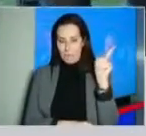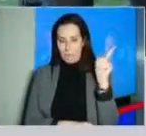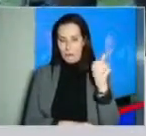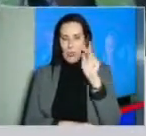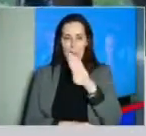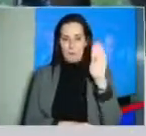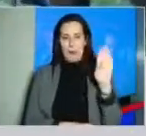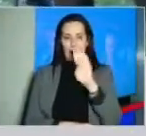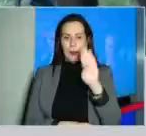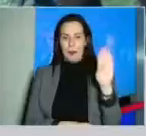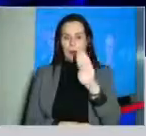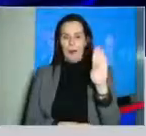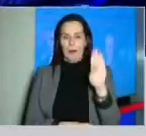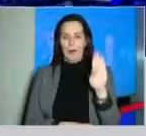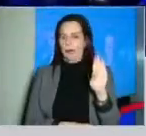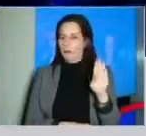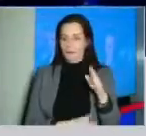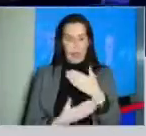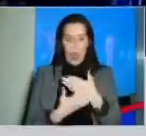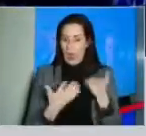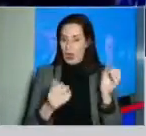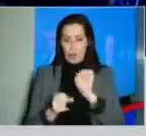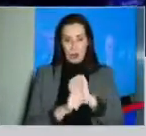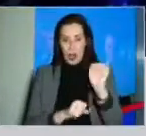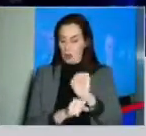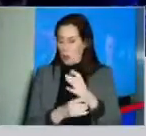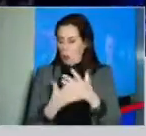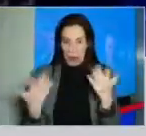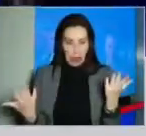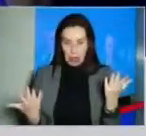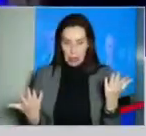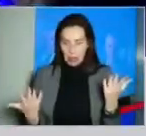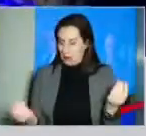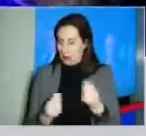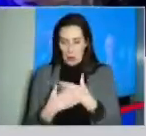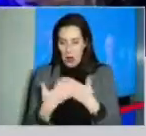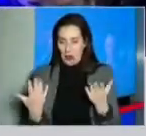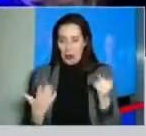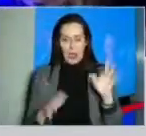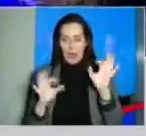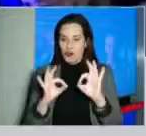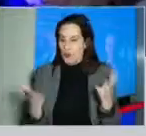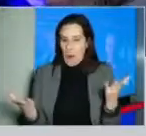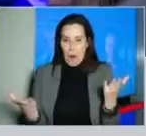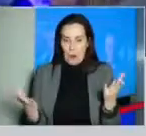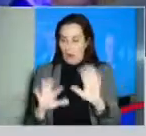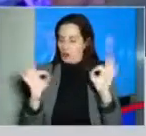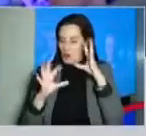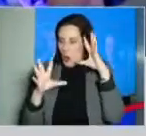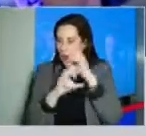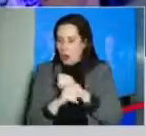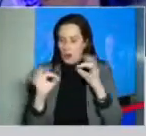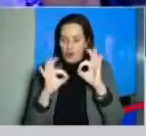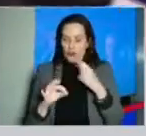ביבי, ביבי, ביבי. אין להם שום טענות משמעותיות, ענייניות, אין להם שום דרך אין להם שום